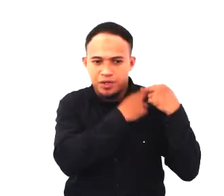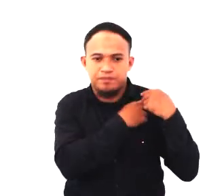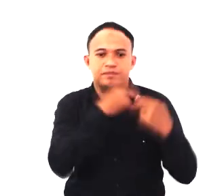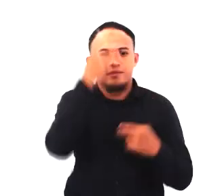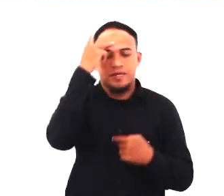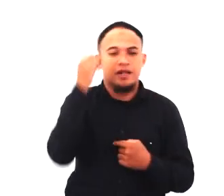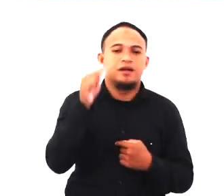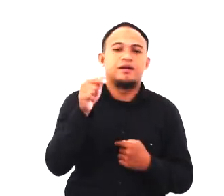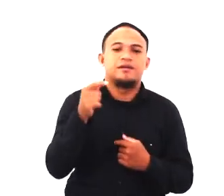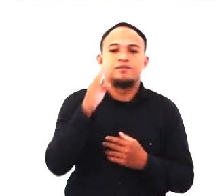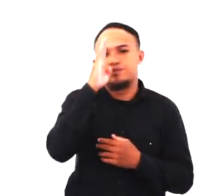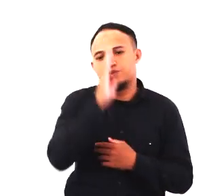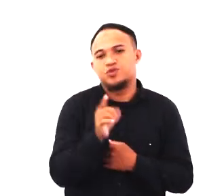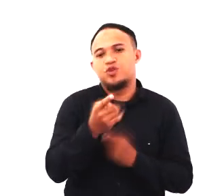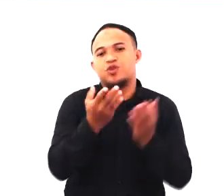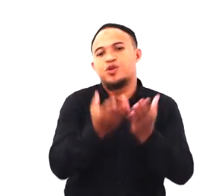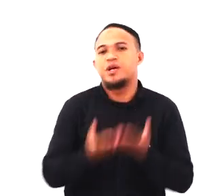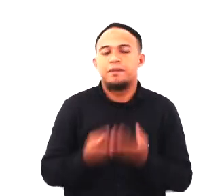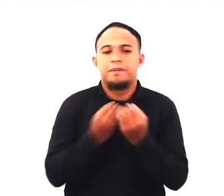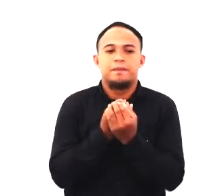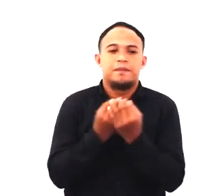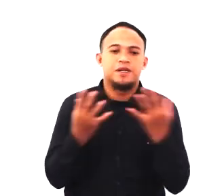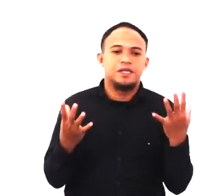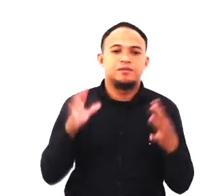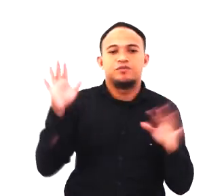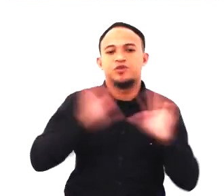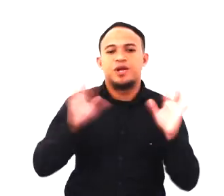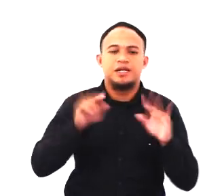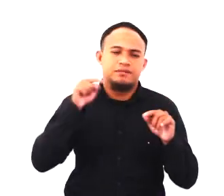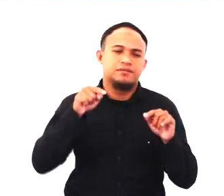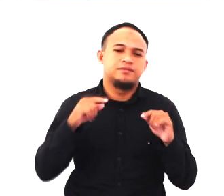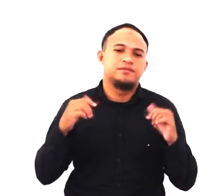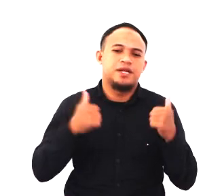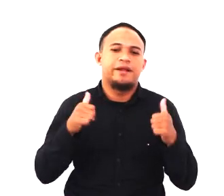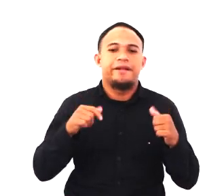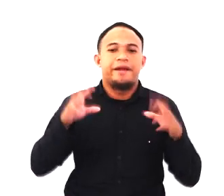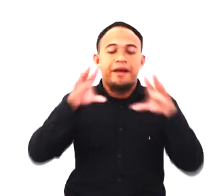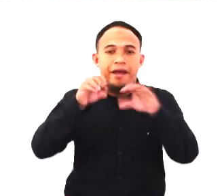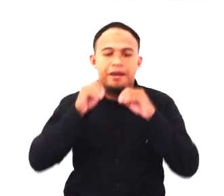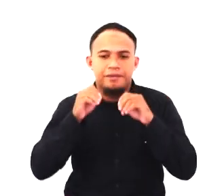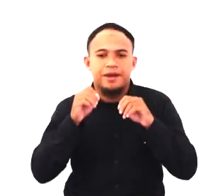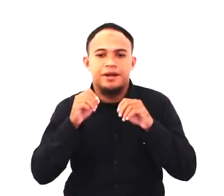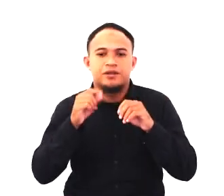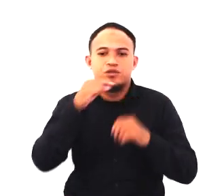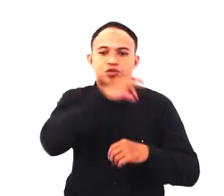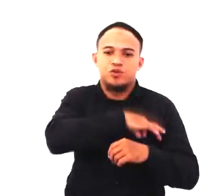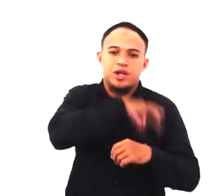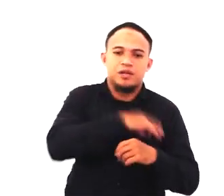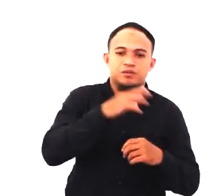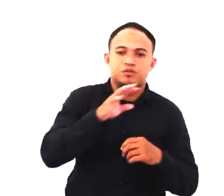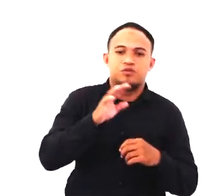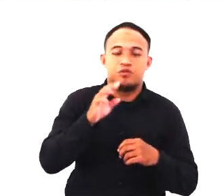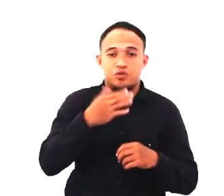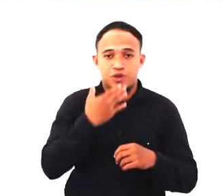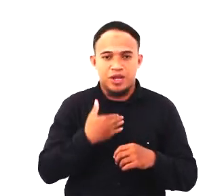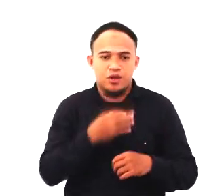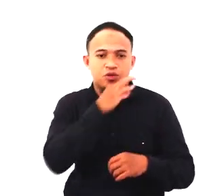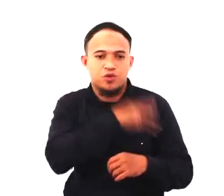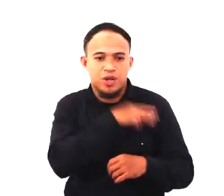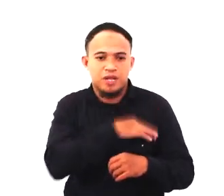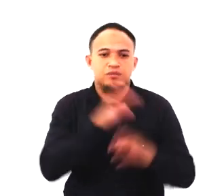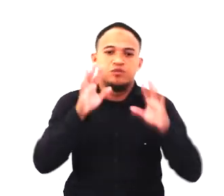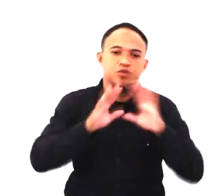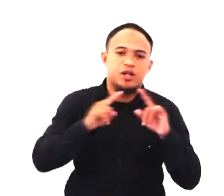pernah bermasalah di ini, coret saja. Saya yang tanggung jawab, nggak usah ikut. karena ini proyek ini dibutuhkan oleh masyarakat, bukan